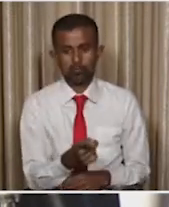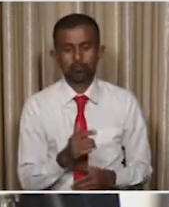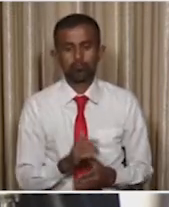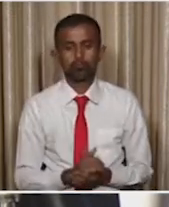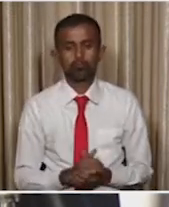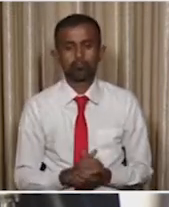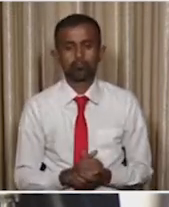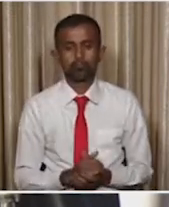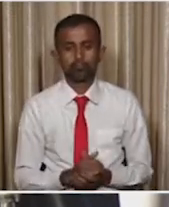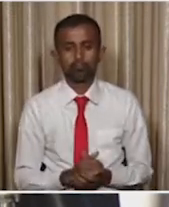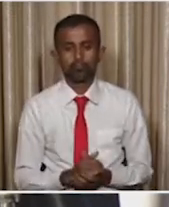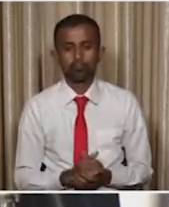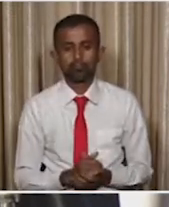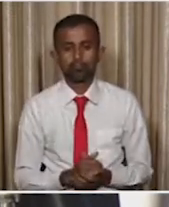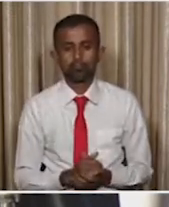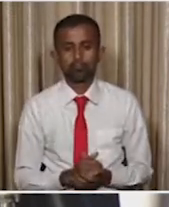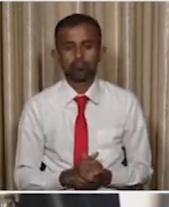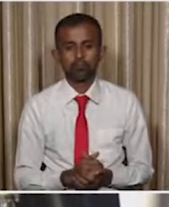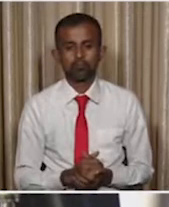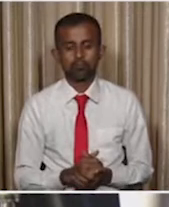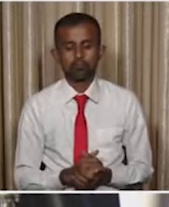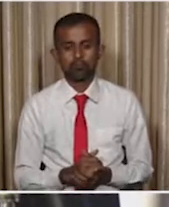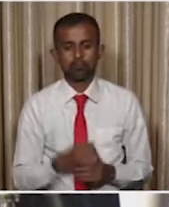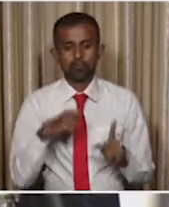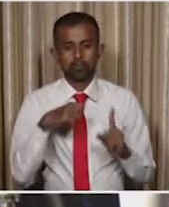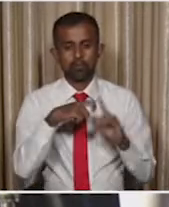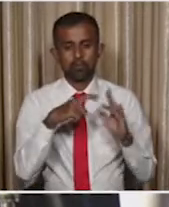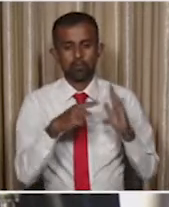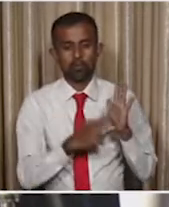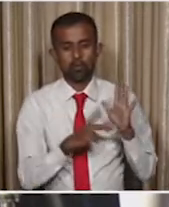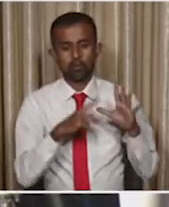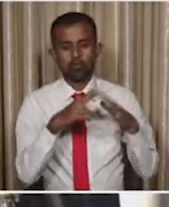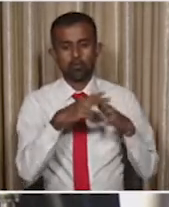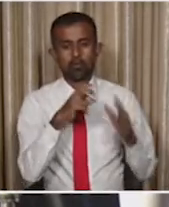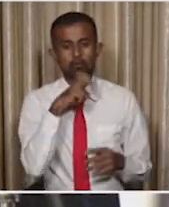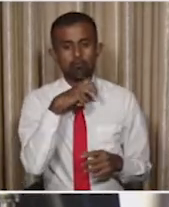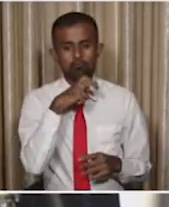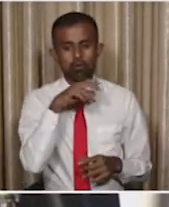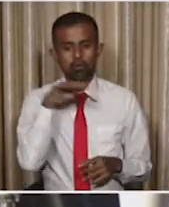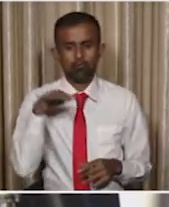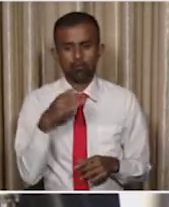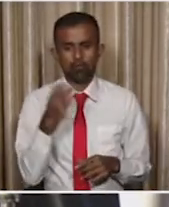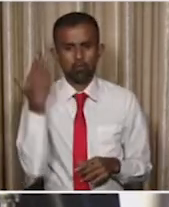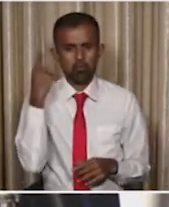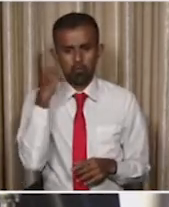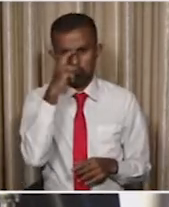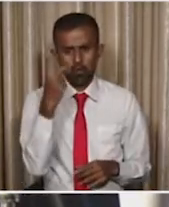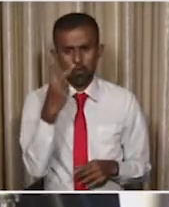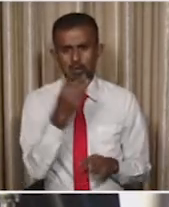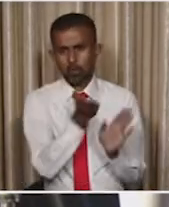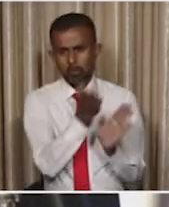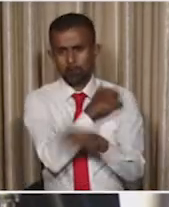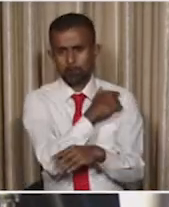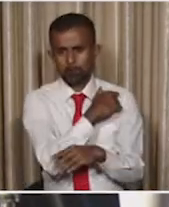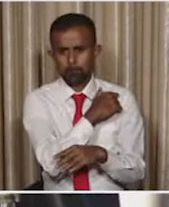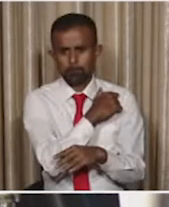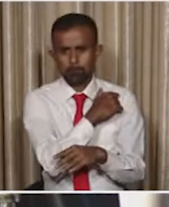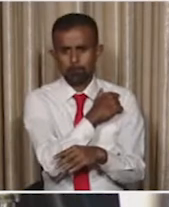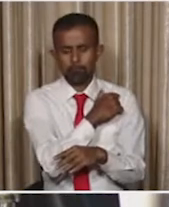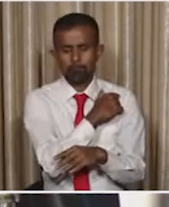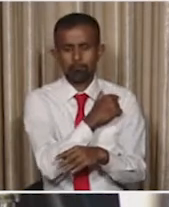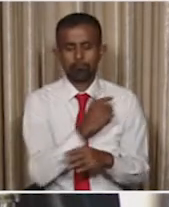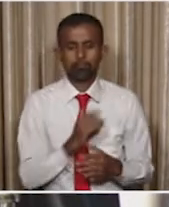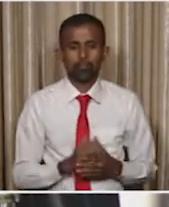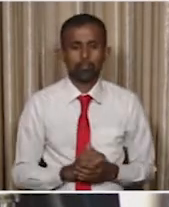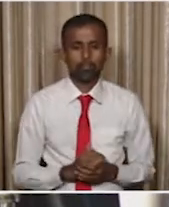பதிவு செய்து கொள்ள விரும்புகிறேன் கோனாவில் பாடசாலையிலே கிளிநோச்சியிலே கடந்த சில மாதங்களுக்கு முன்னதாக ஒரு பாடசாலை இல்ல விளையாட்டுப் போட்டி நடைபெற்றிருந்தது அதிலே